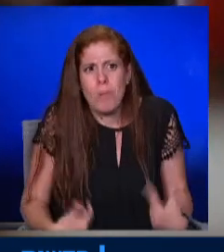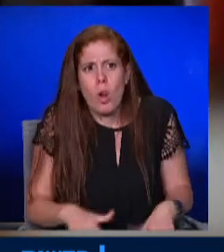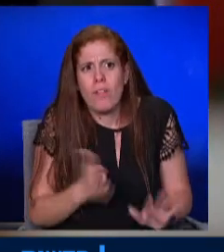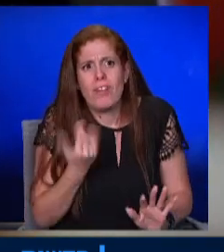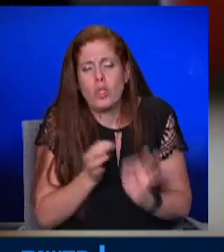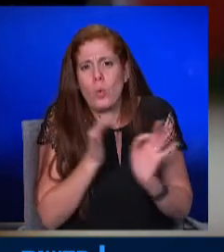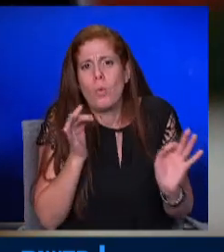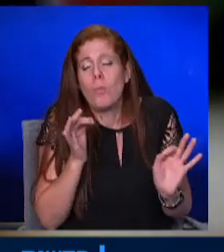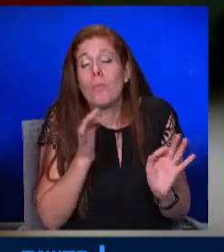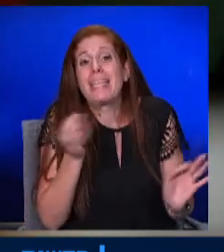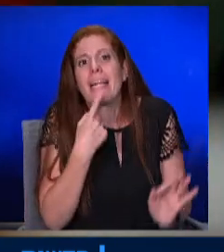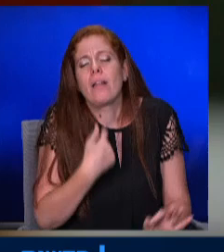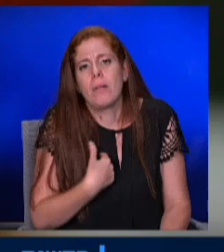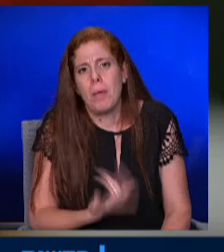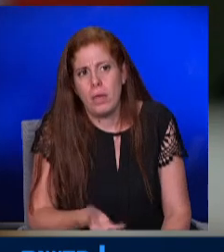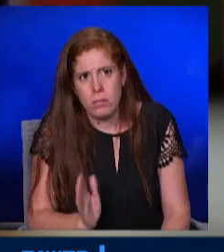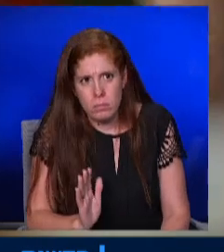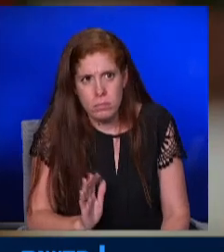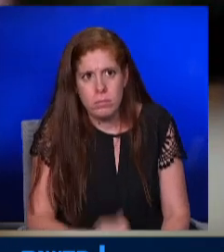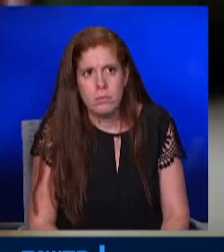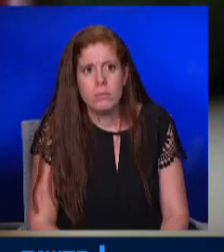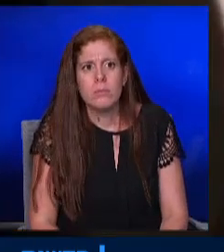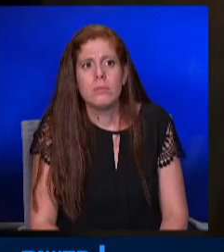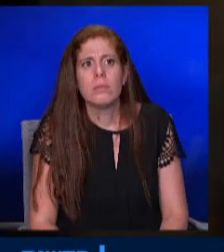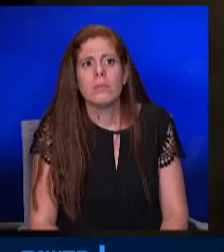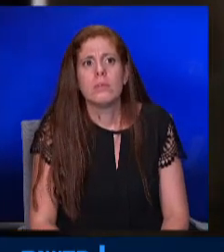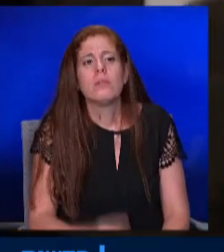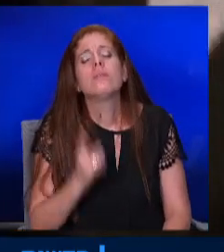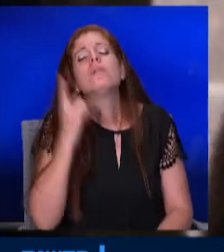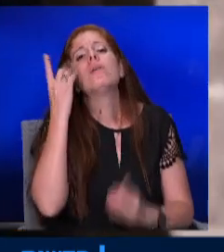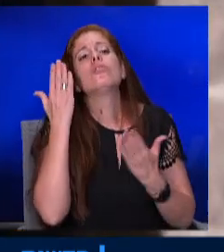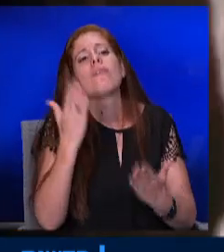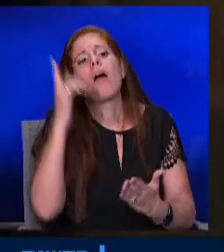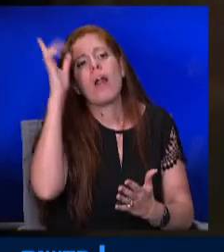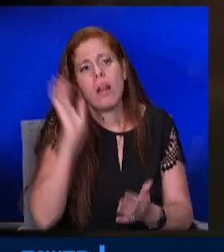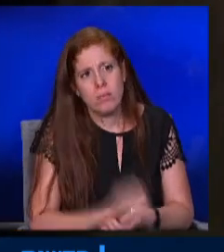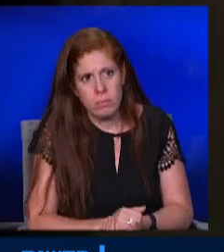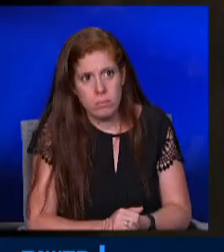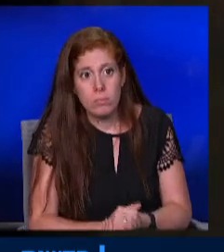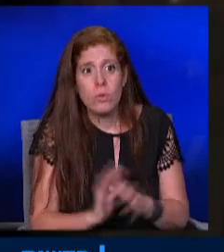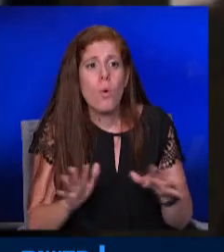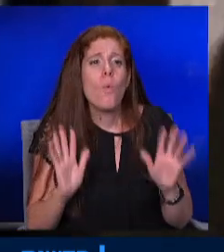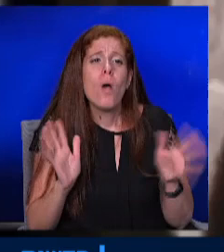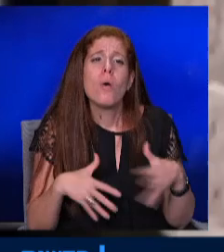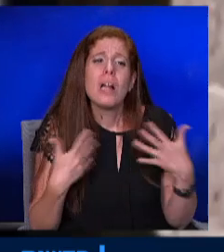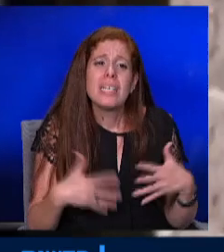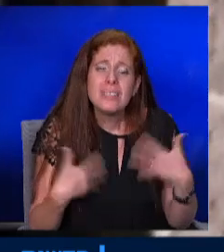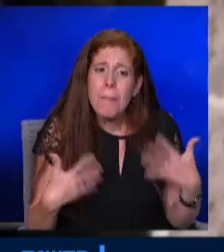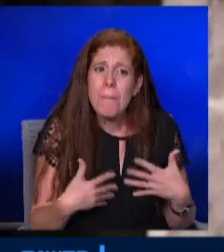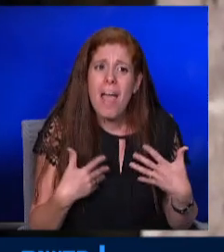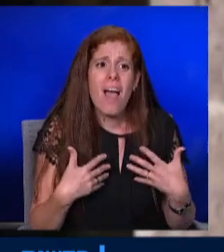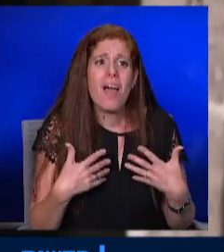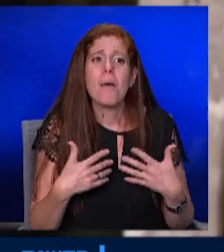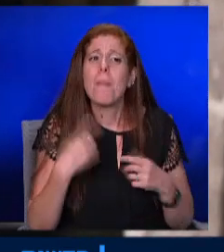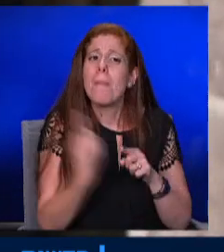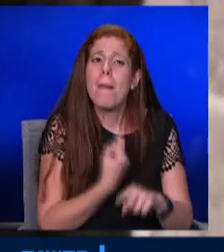برد يعني قبل ما يحكي يعني والحمد لله بصوت على الاخر كان وكان كل مره قبل ما يلغوا النزله